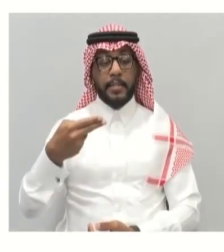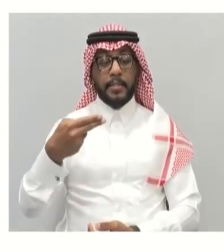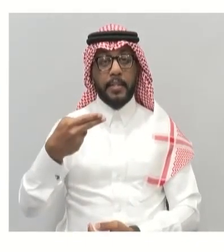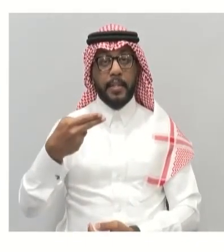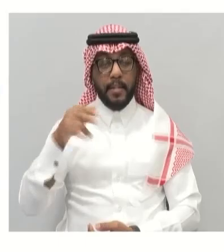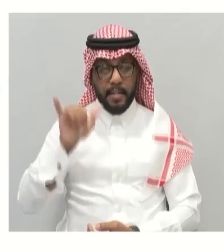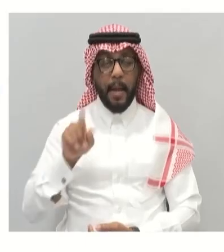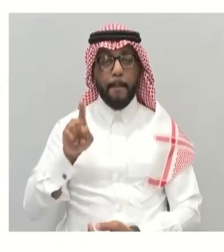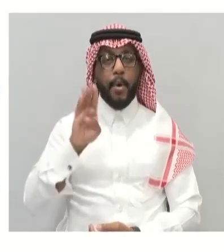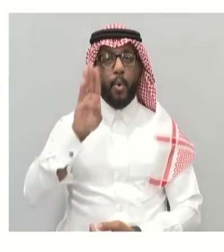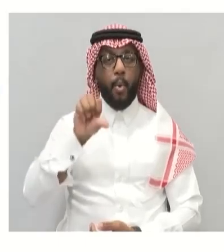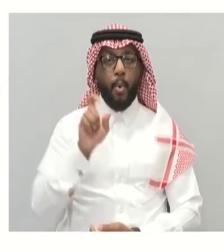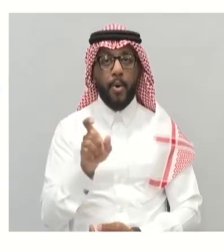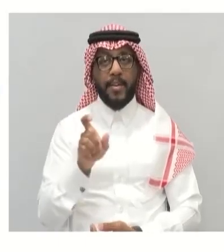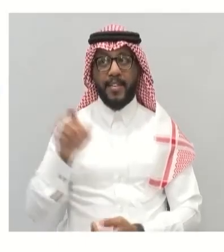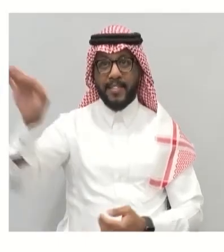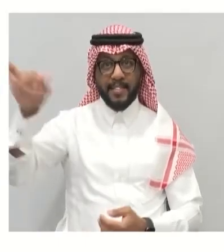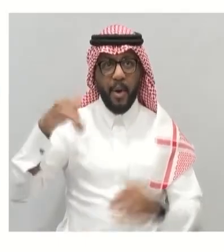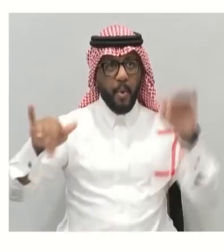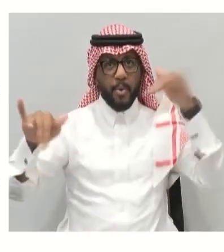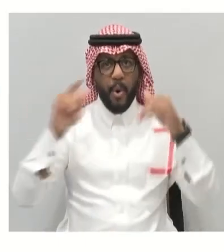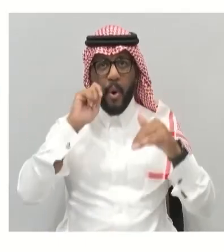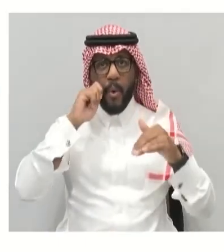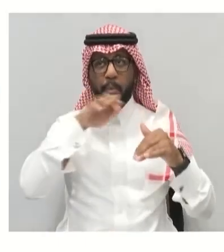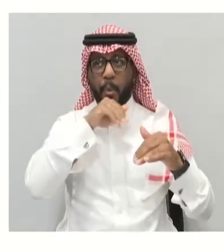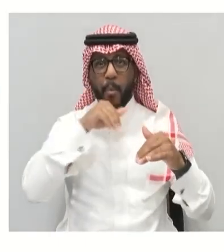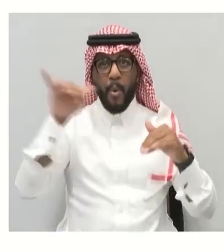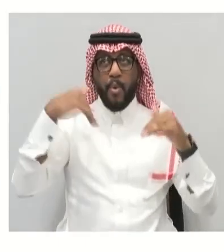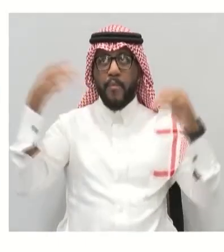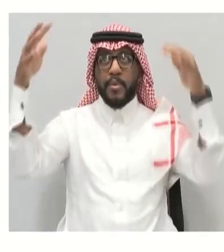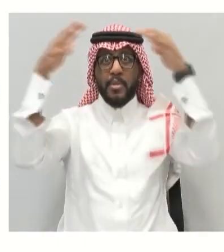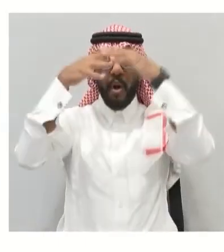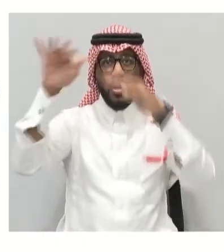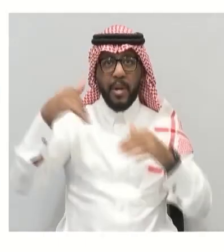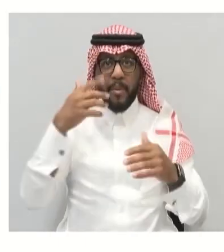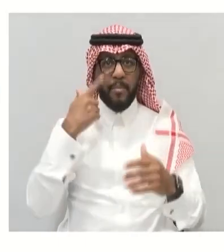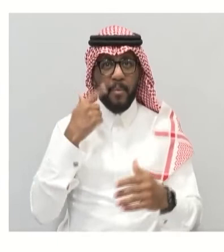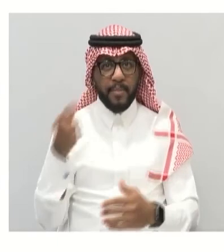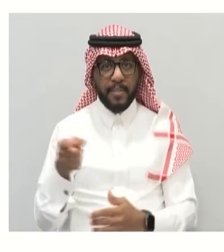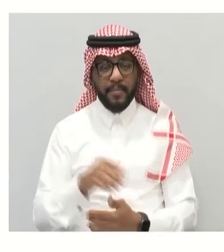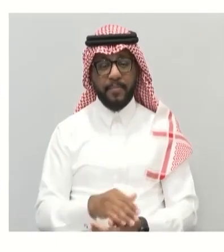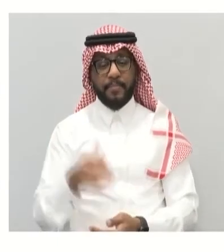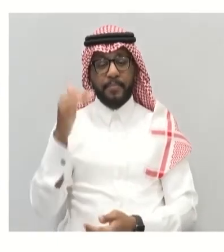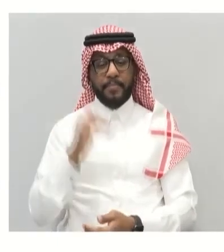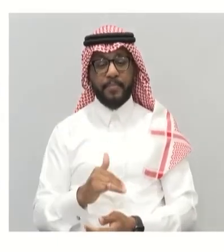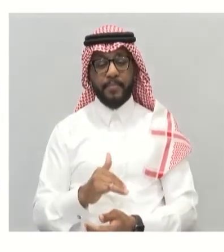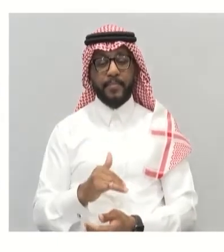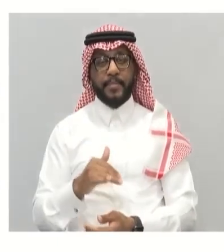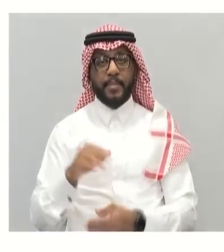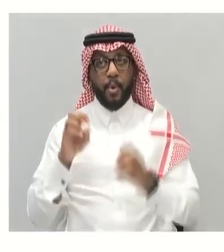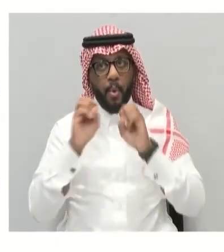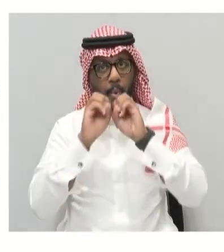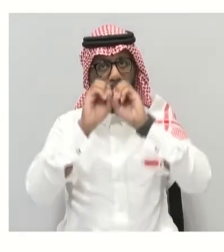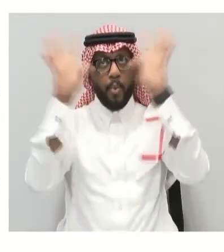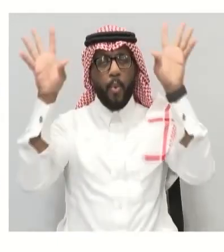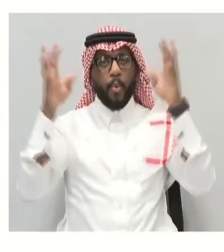يبكون وايضا ثم انبعث فيهم ذلك النور وهو ساطع بقوه